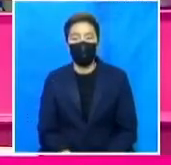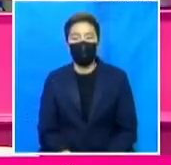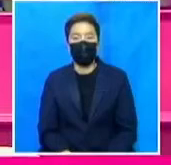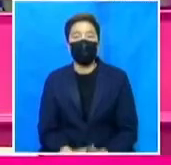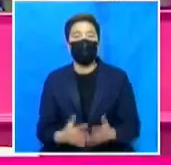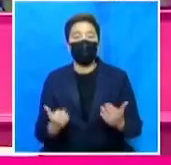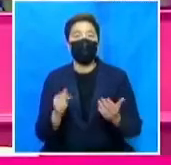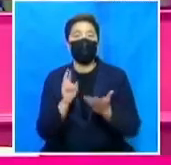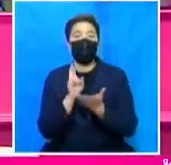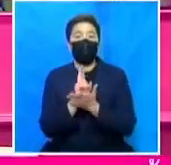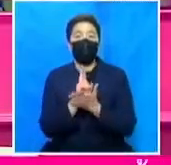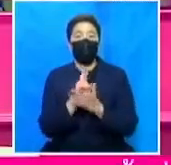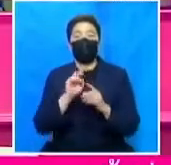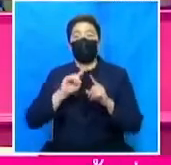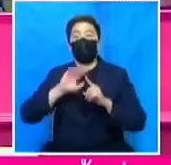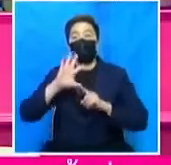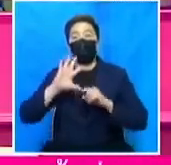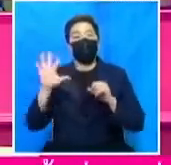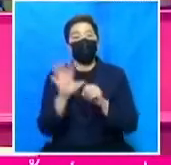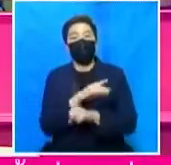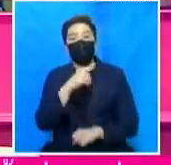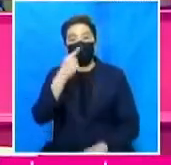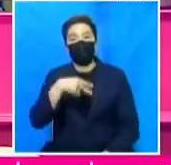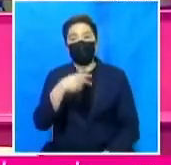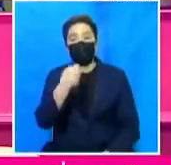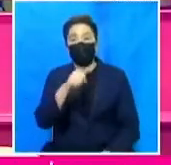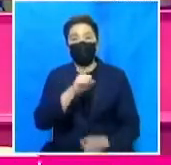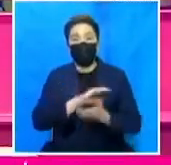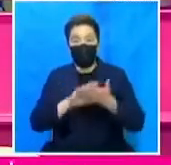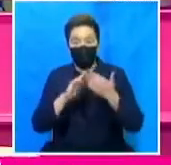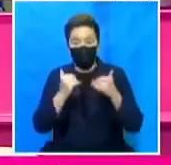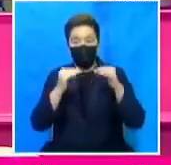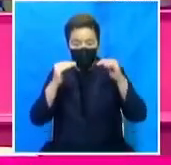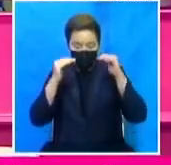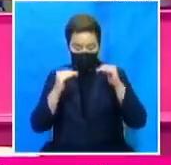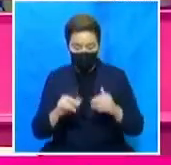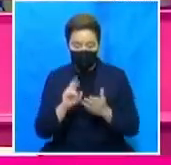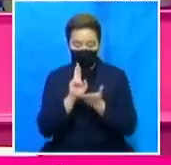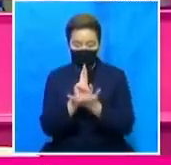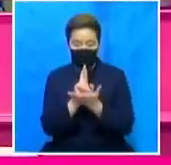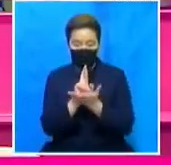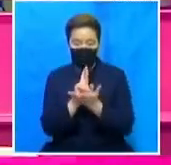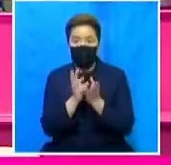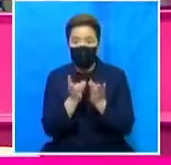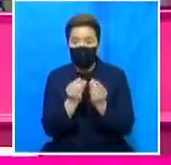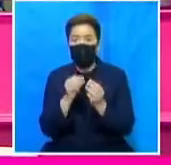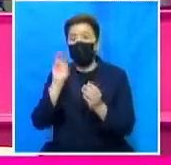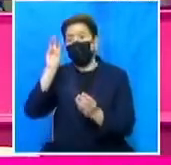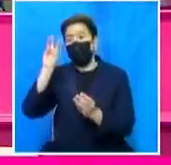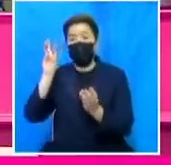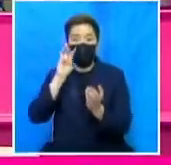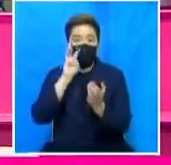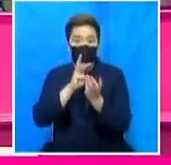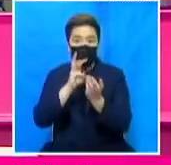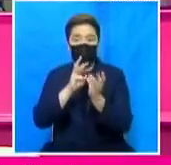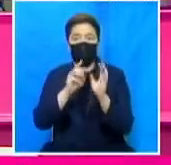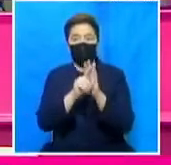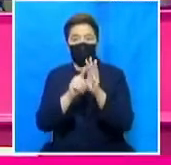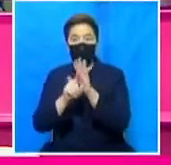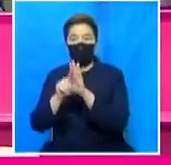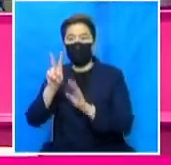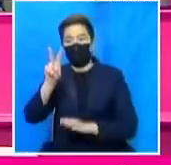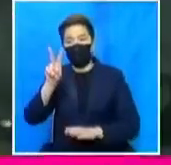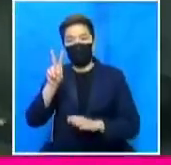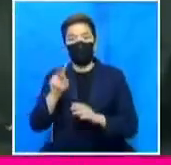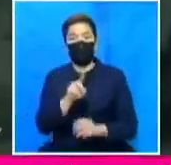ได้ทำการออกรางวัลอันดับที่5ครบทั้ง10ครั้งแล้วต่อไปจะทำการออกรางวัลอันดับเลขท้าย6ตัวออก2ครั้ง